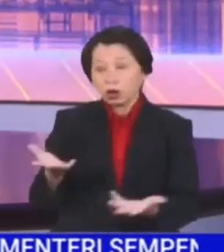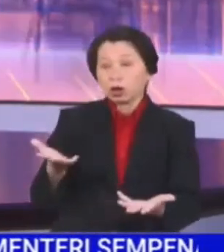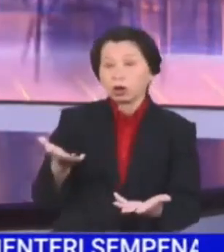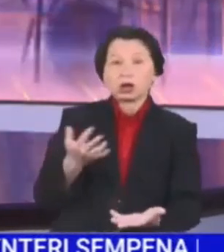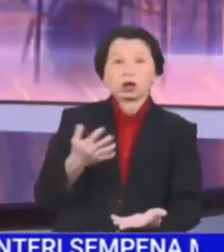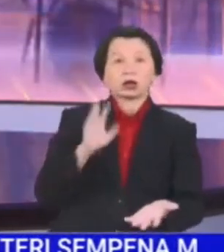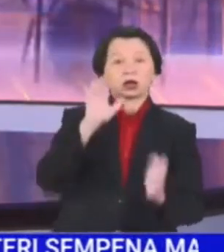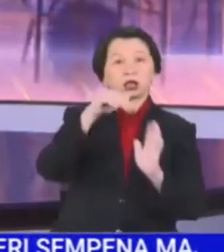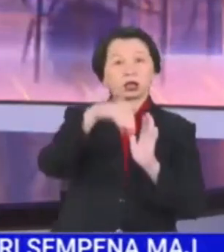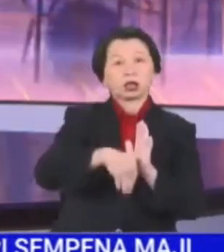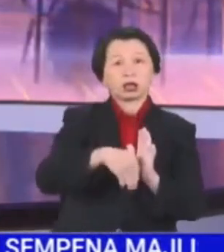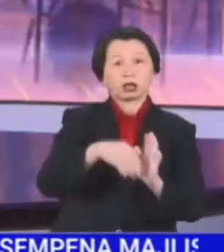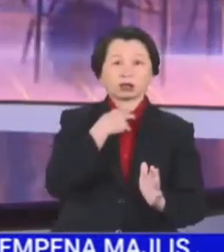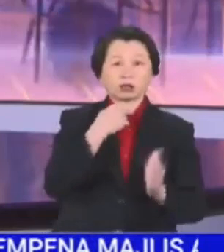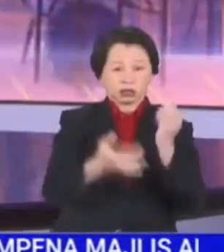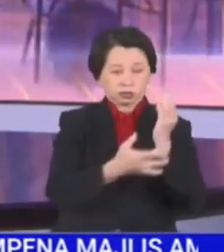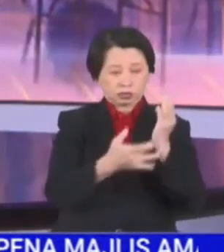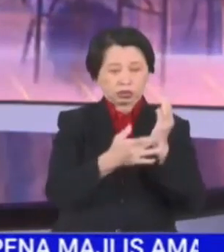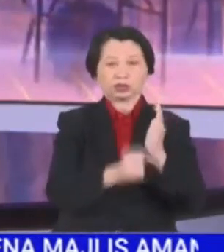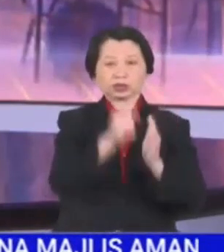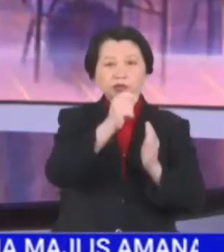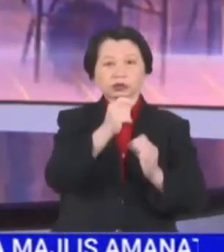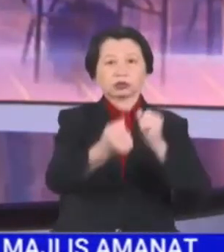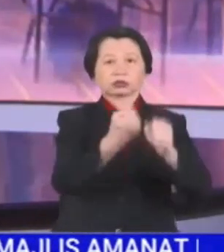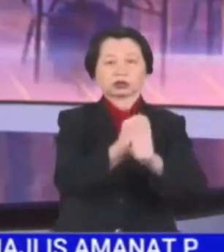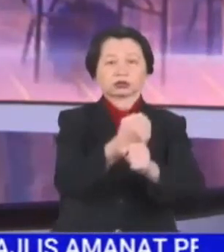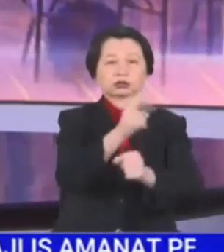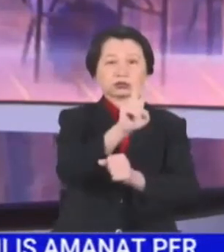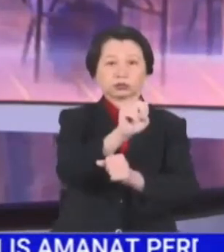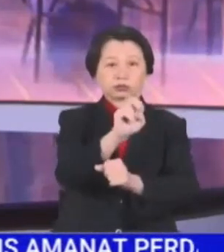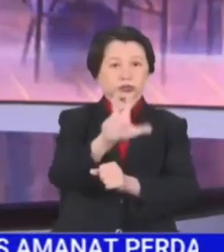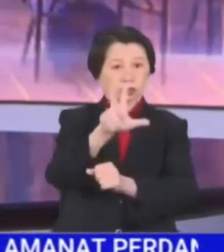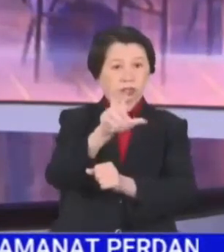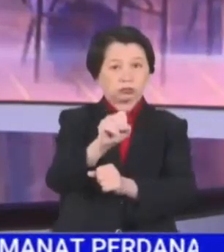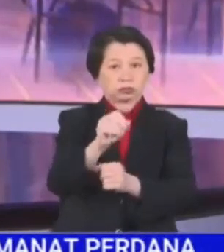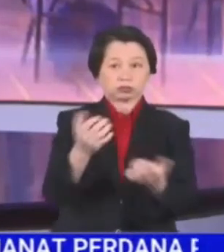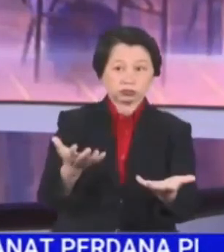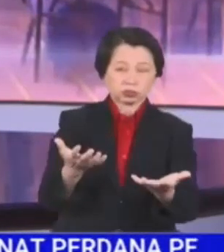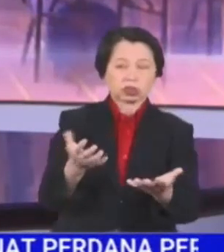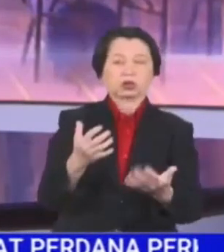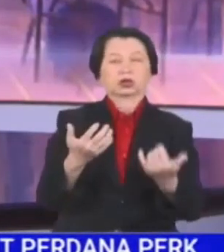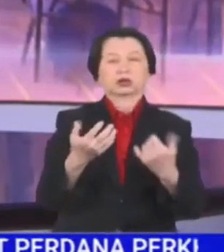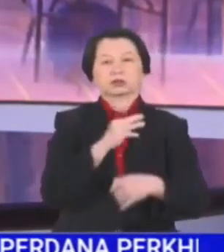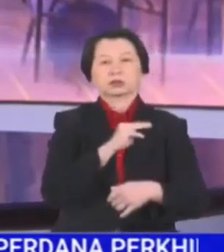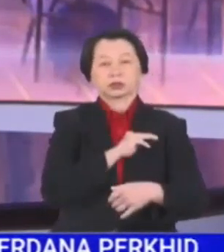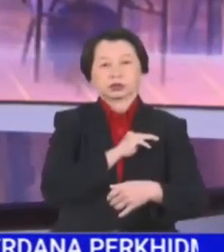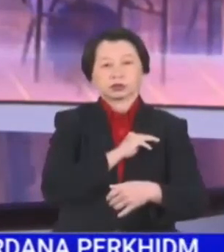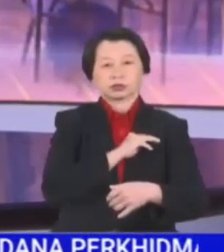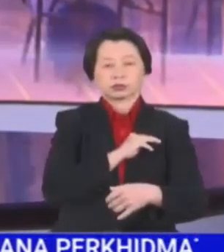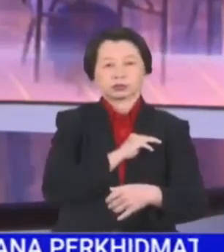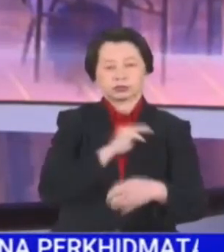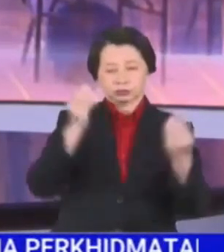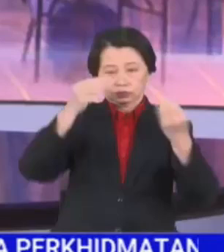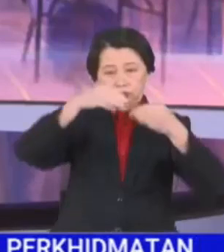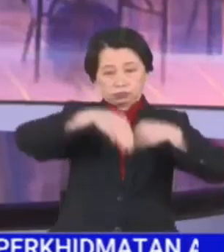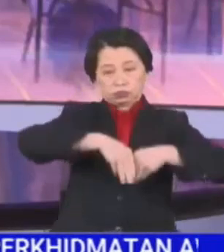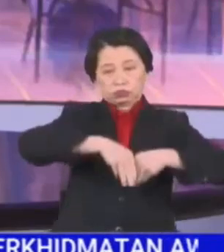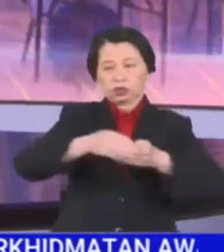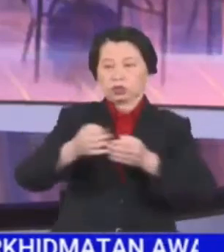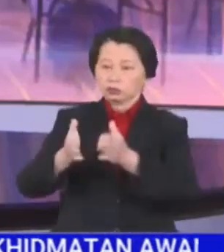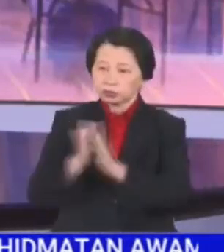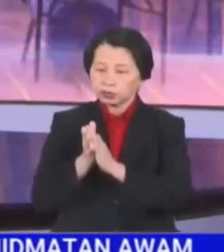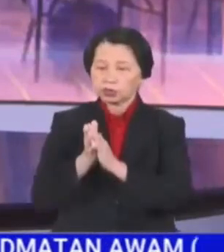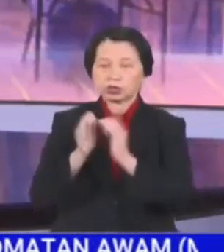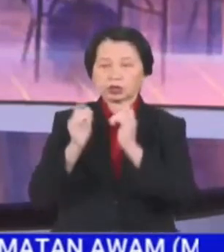merencatkan hasrat Malaysia negara berteknologi tinggi menjelang 2030. Sehubungan itu, Kementerian Sains, Teknologi dan Inovasi MOSTI meminta